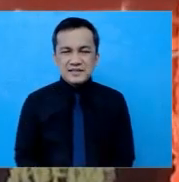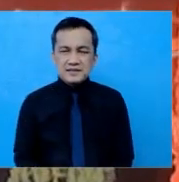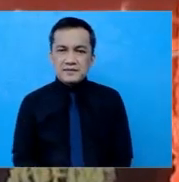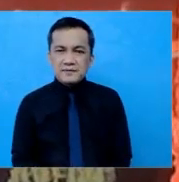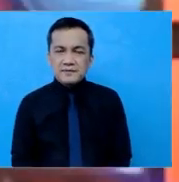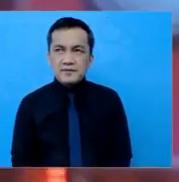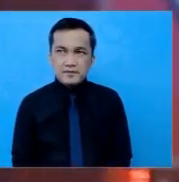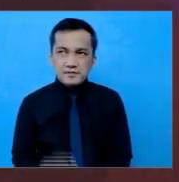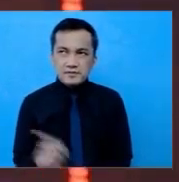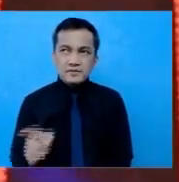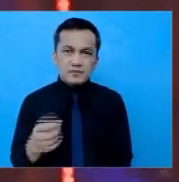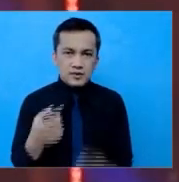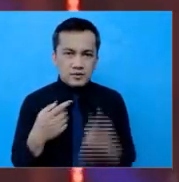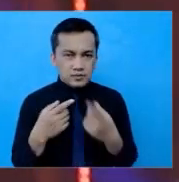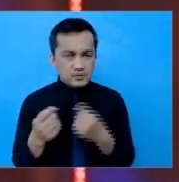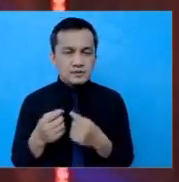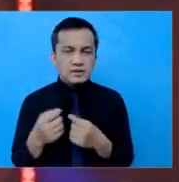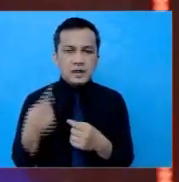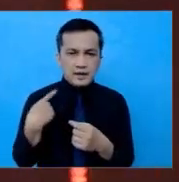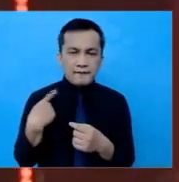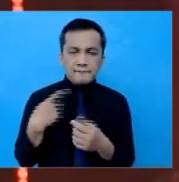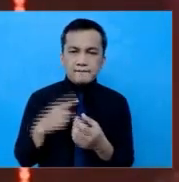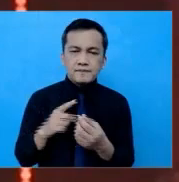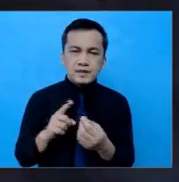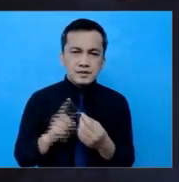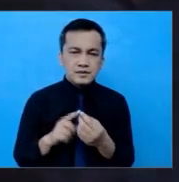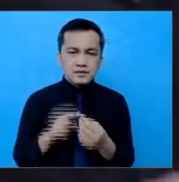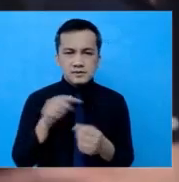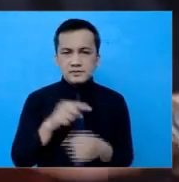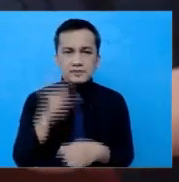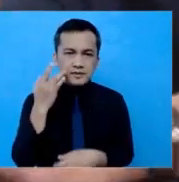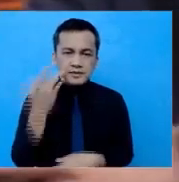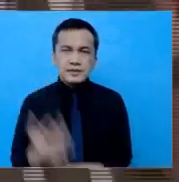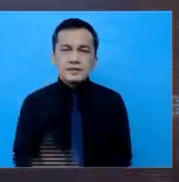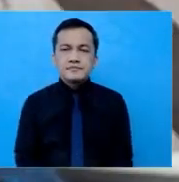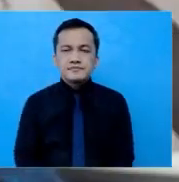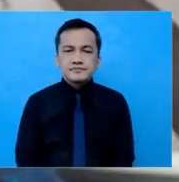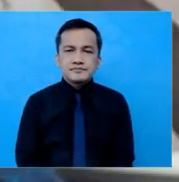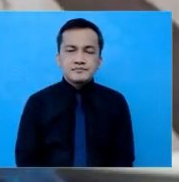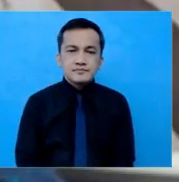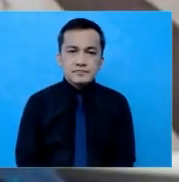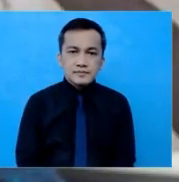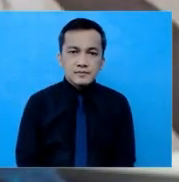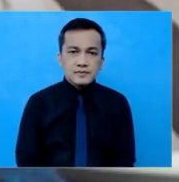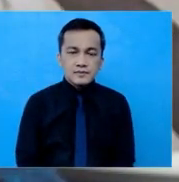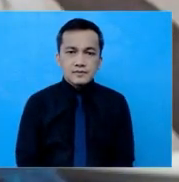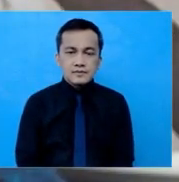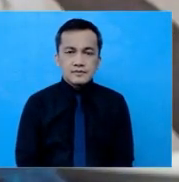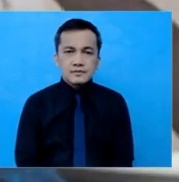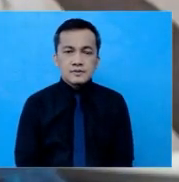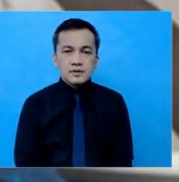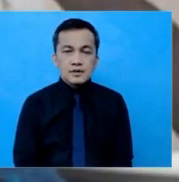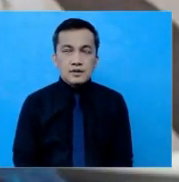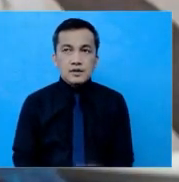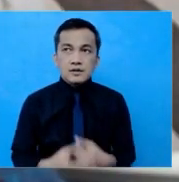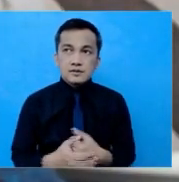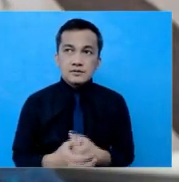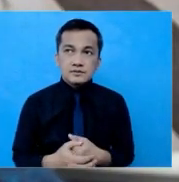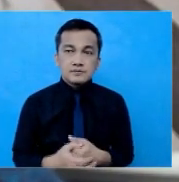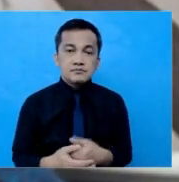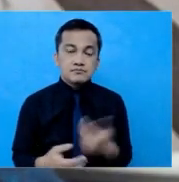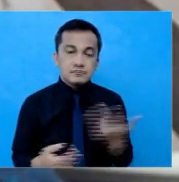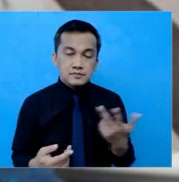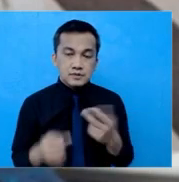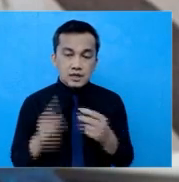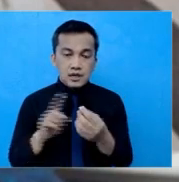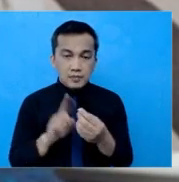Magagawa ng ingay. Ginawa ko naman kasi yung makanta na yan, hindi dahil buhay ko eh. At palagi ko sinasabi na gumagamit lang ko